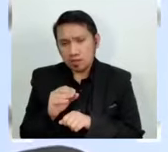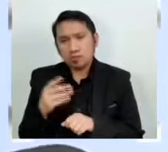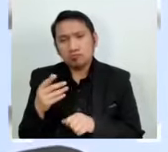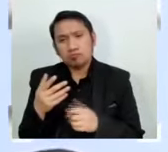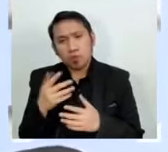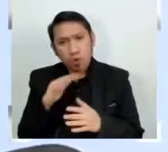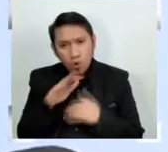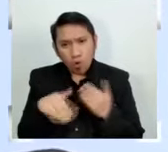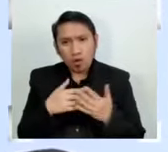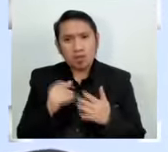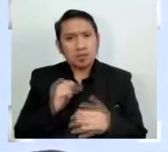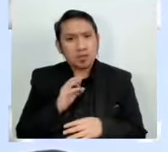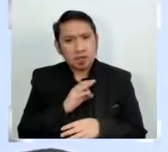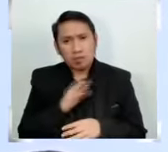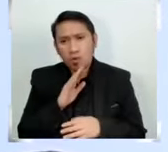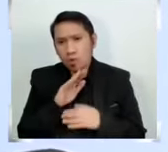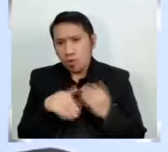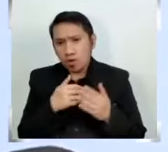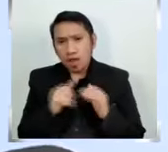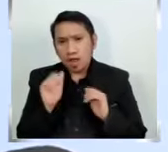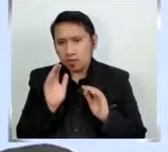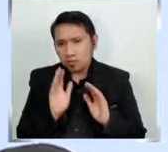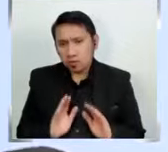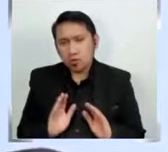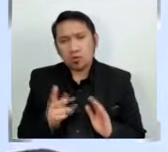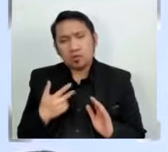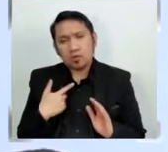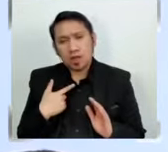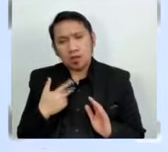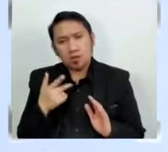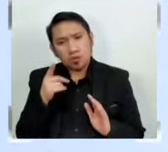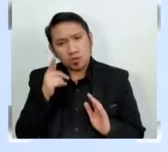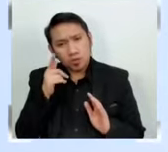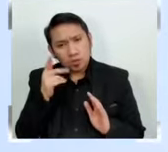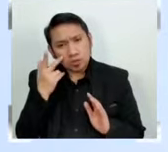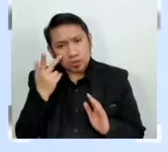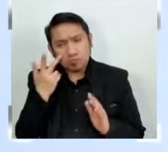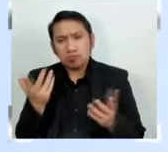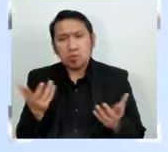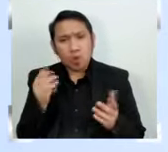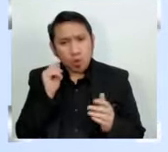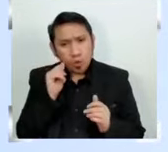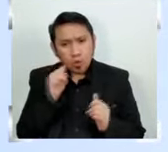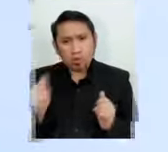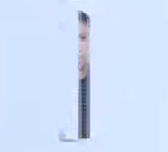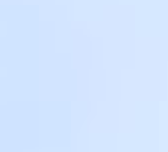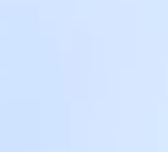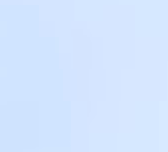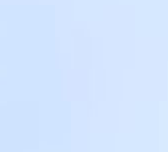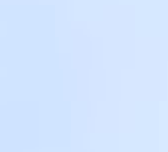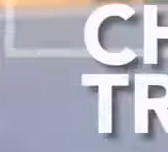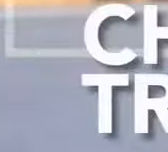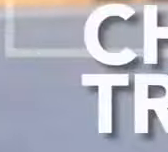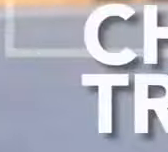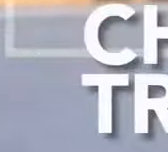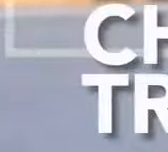nagtitaping. Kasi pag nandun kami, sama-sama kami or kung nandun man ako sa dressing room ako, palagi lang ako pinupuntahan.